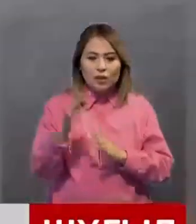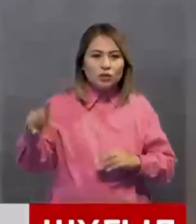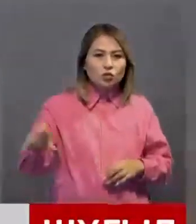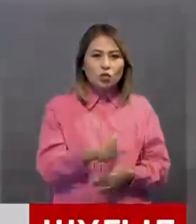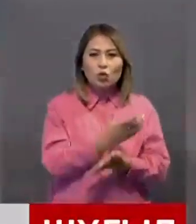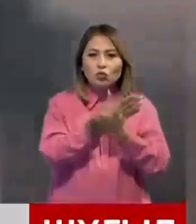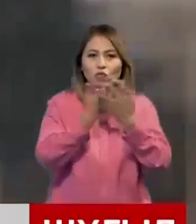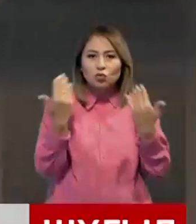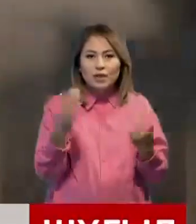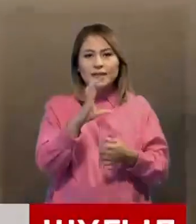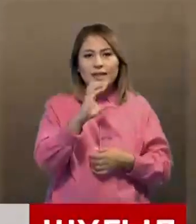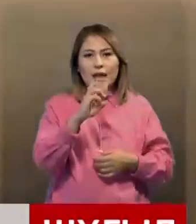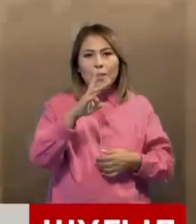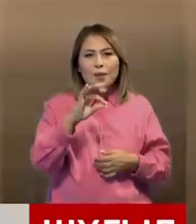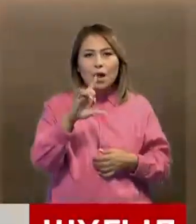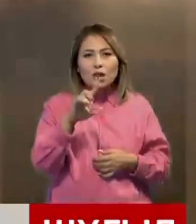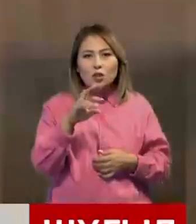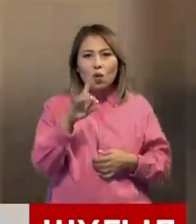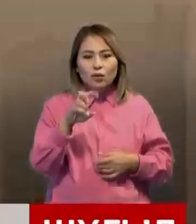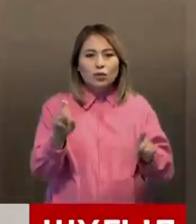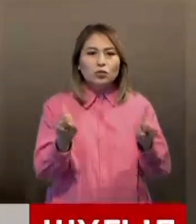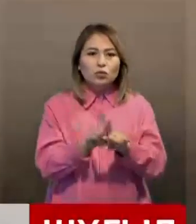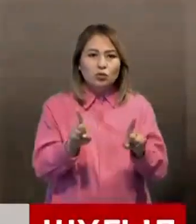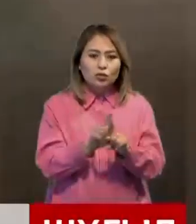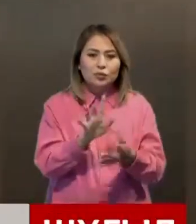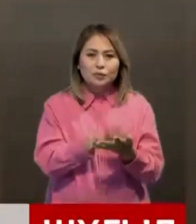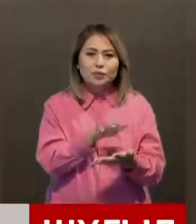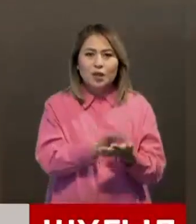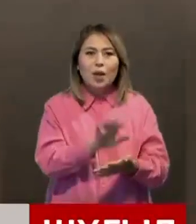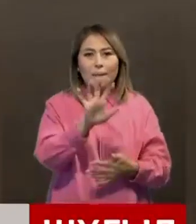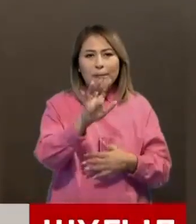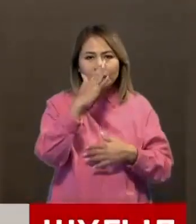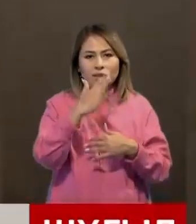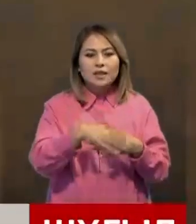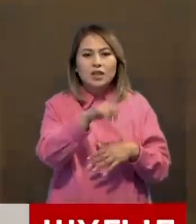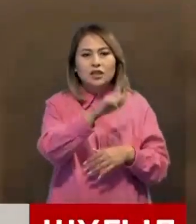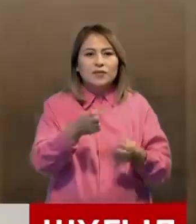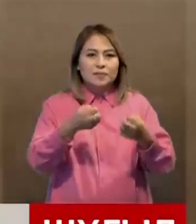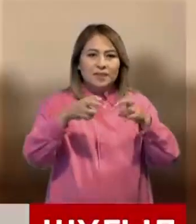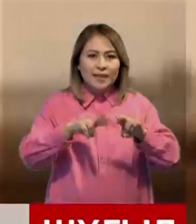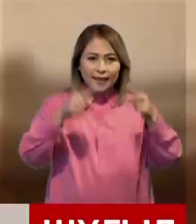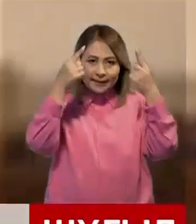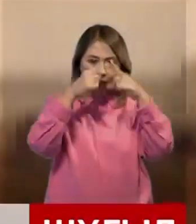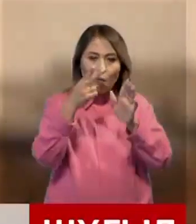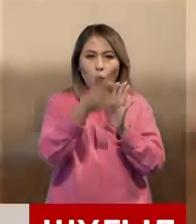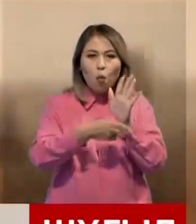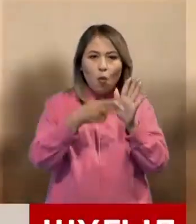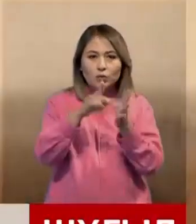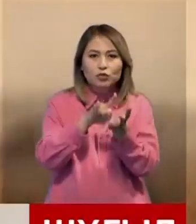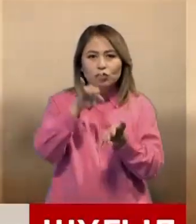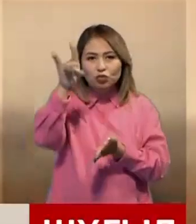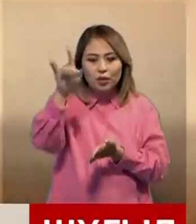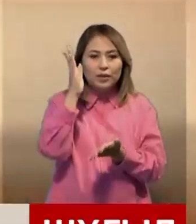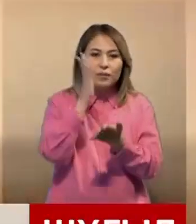жоқ. От Семиозерное орман алқабына да жеткен. Өртпен 500-ге тарта маман, бірнеше техника, тіпті поезбен ұшақ және